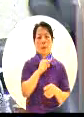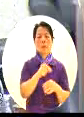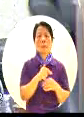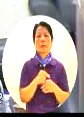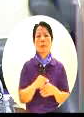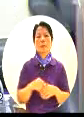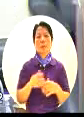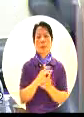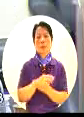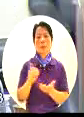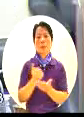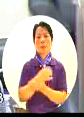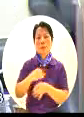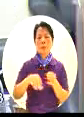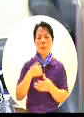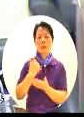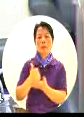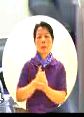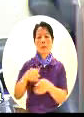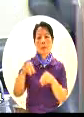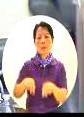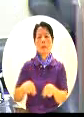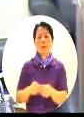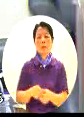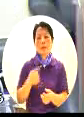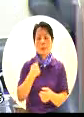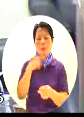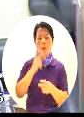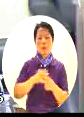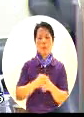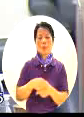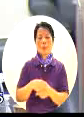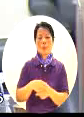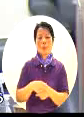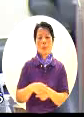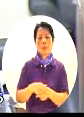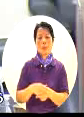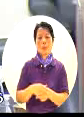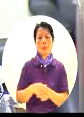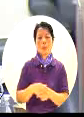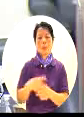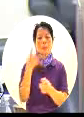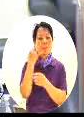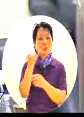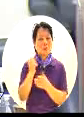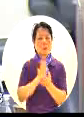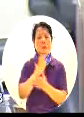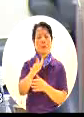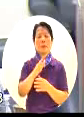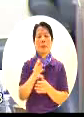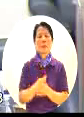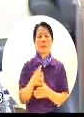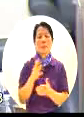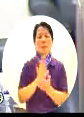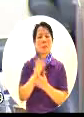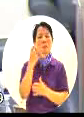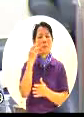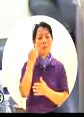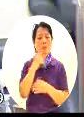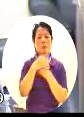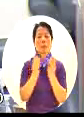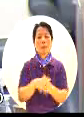个贸易协定哈，我相信在未来的几个月也会签署完毕哈。啊，这也算